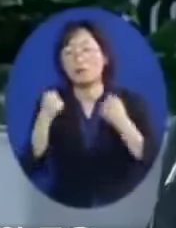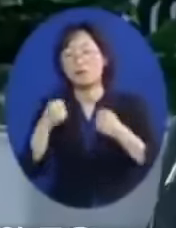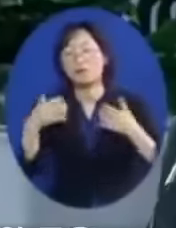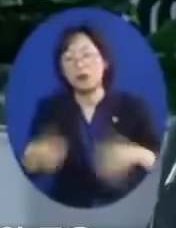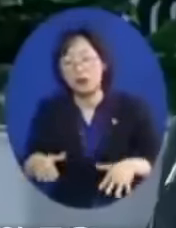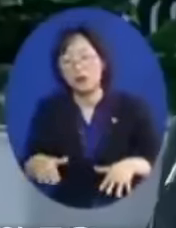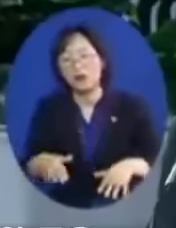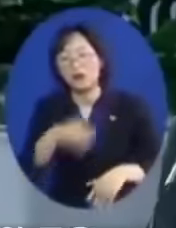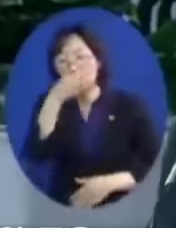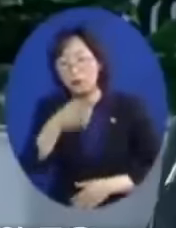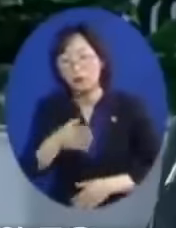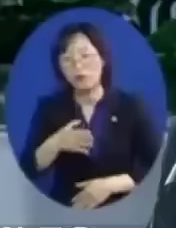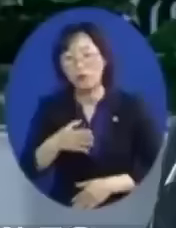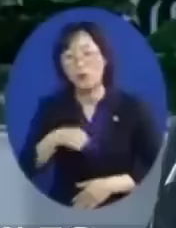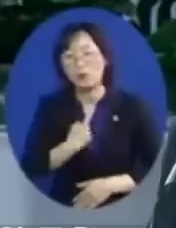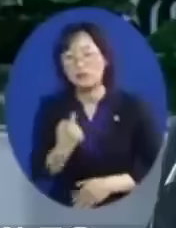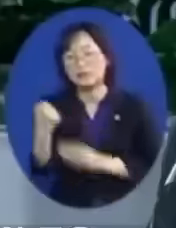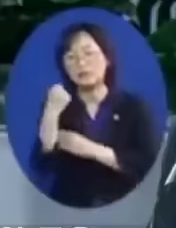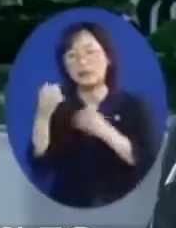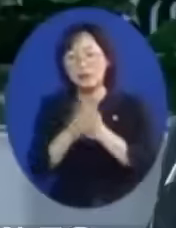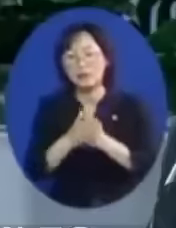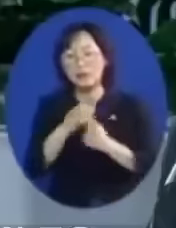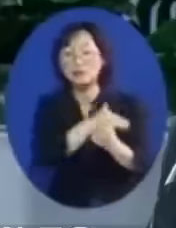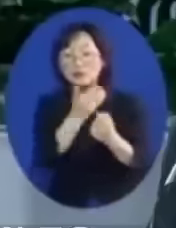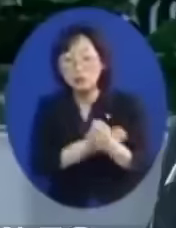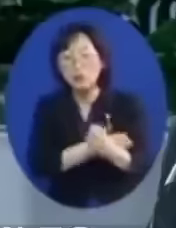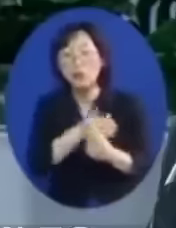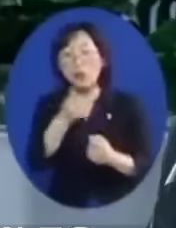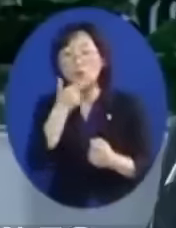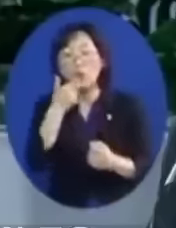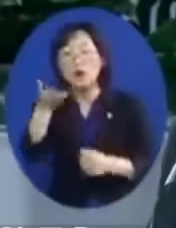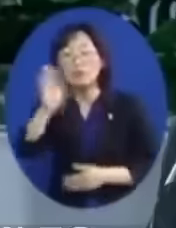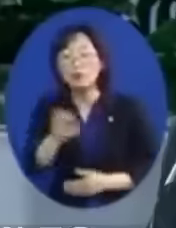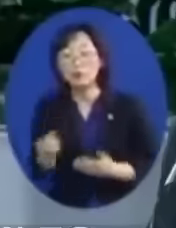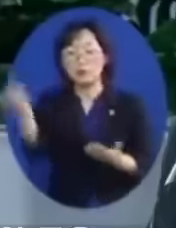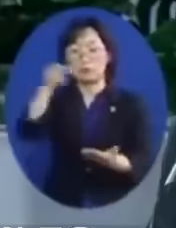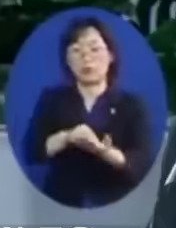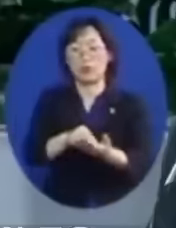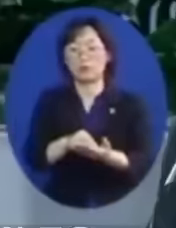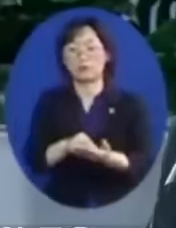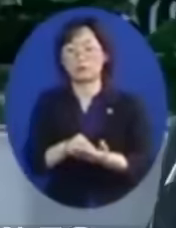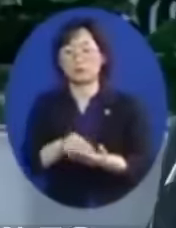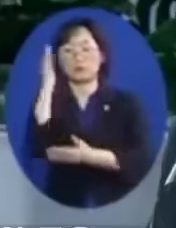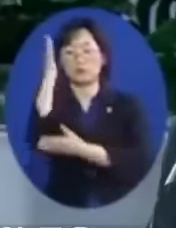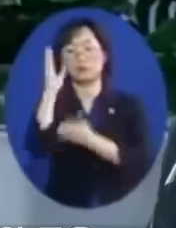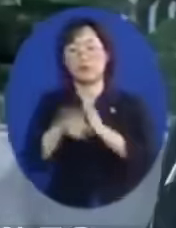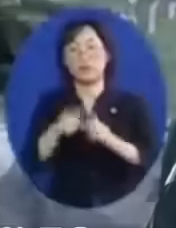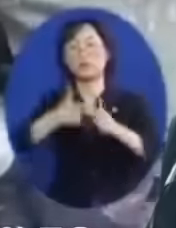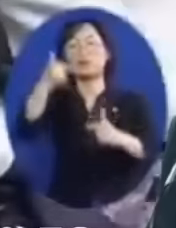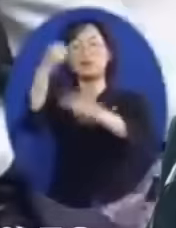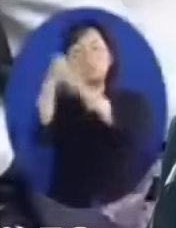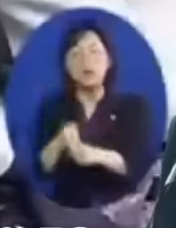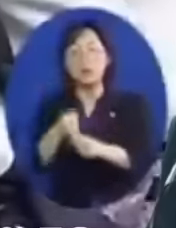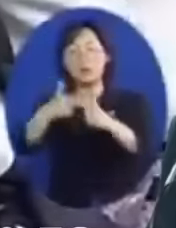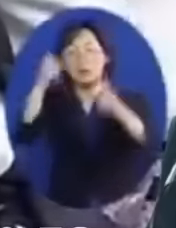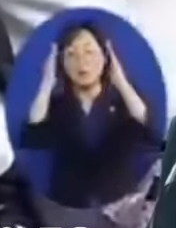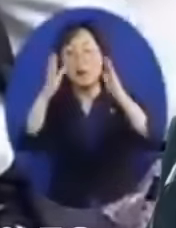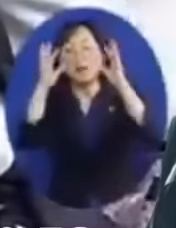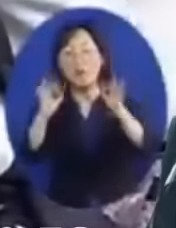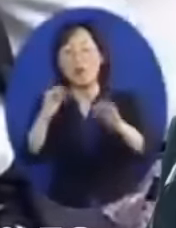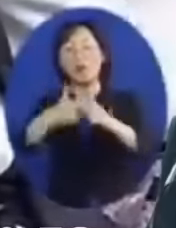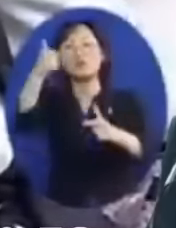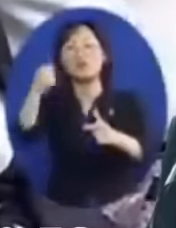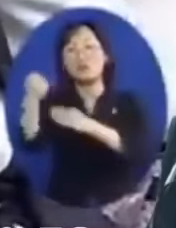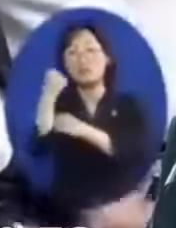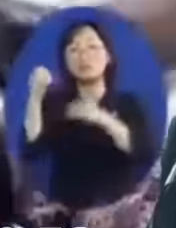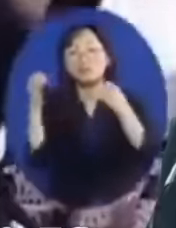지치고 피곤하고 능력이 없지만은 강단에 올라올 때는 내가 예수님을 의지하고 예수님을 바라보고 예수님 얻고